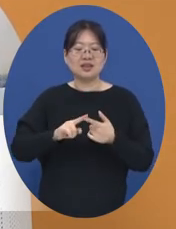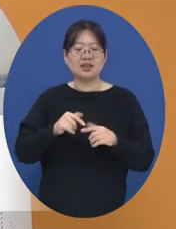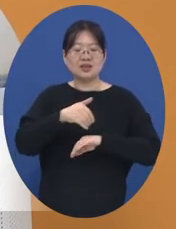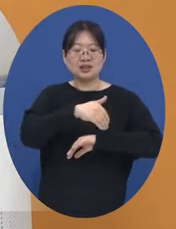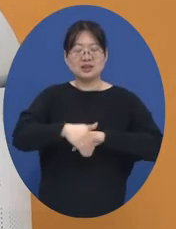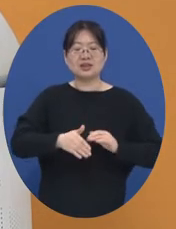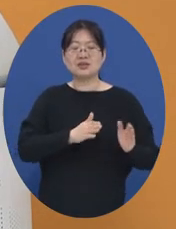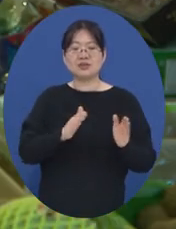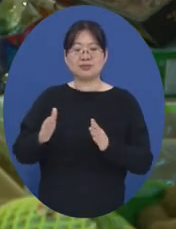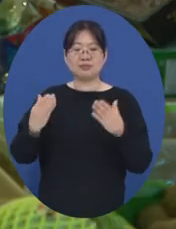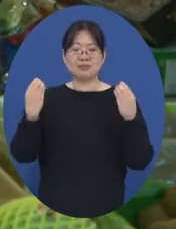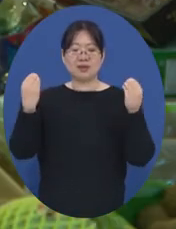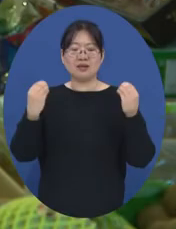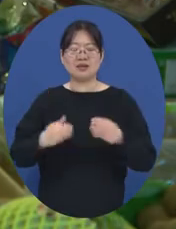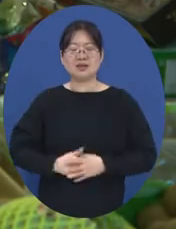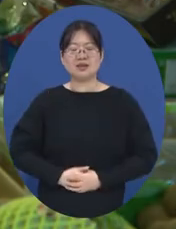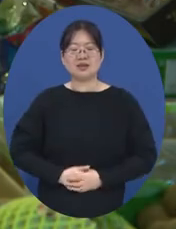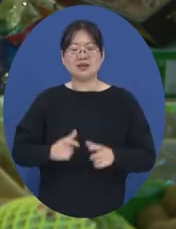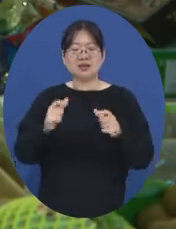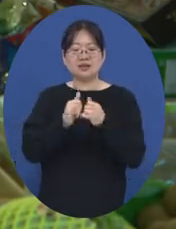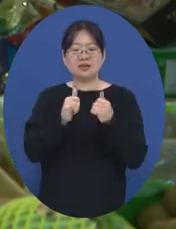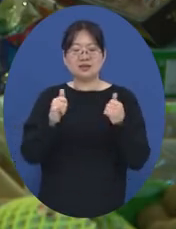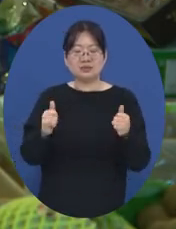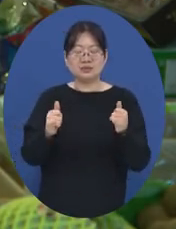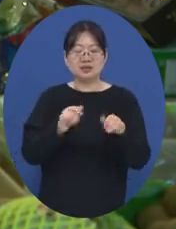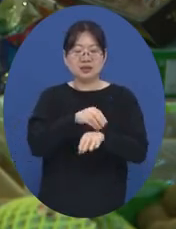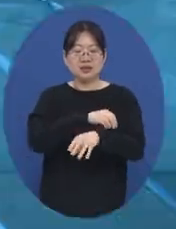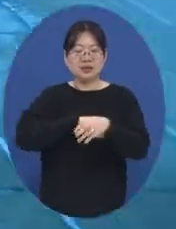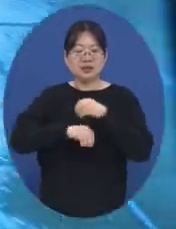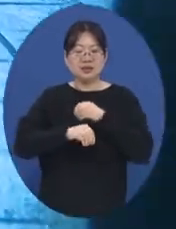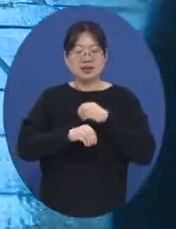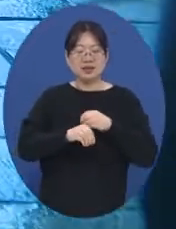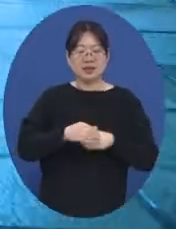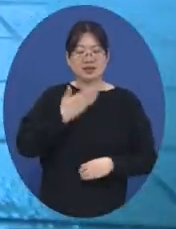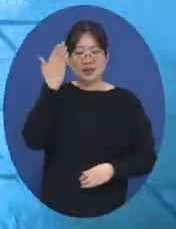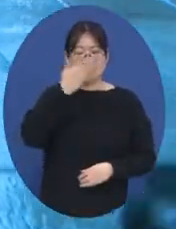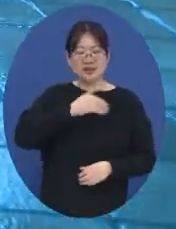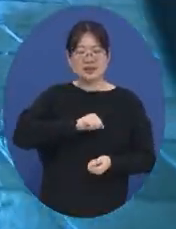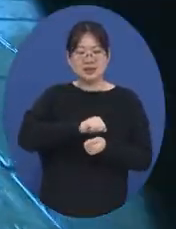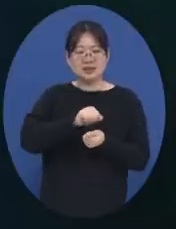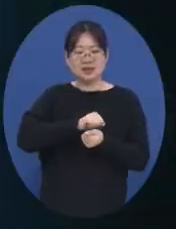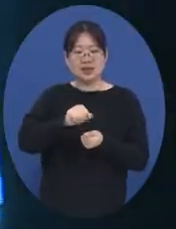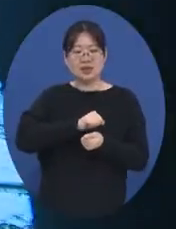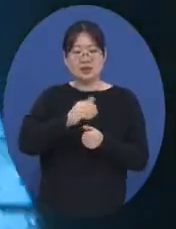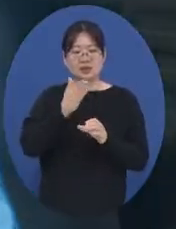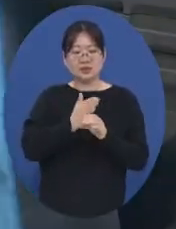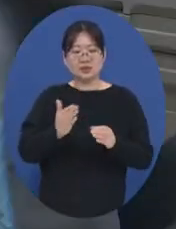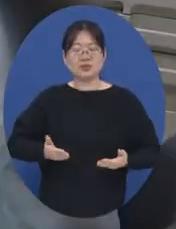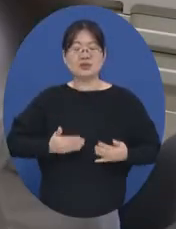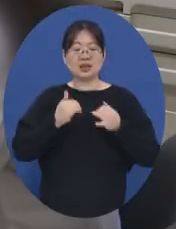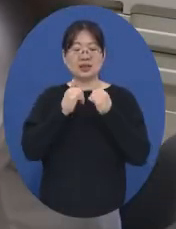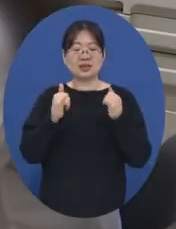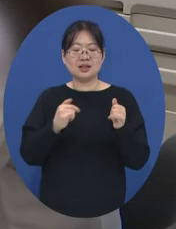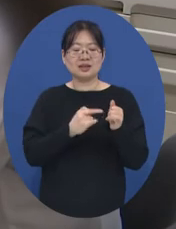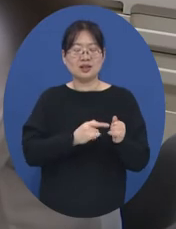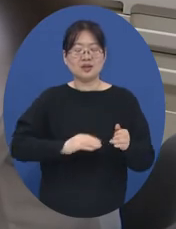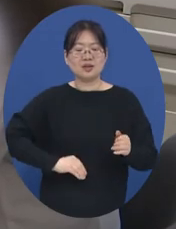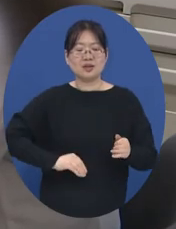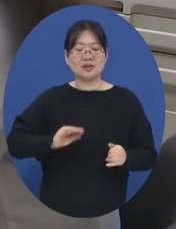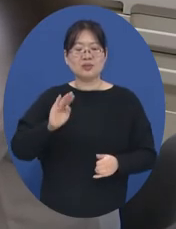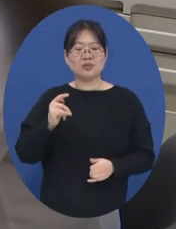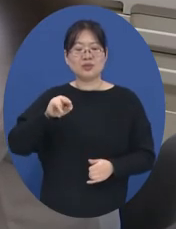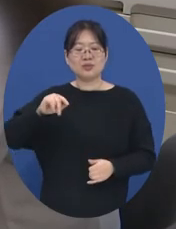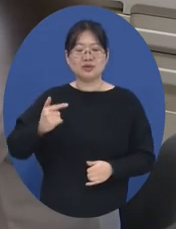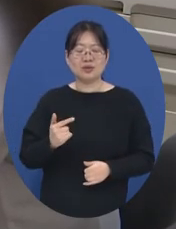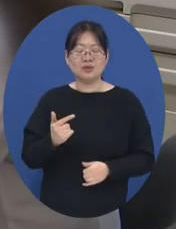것을 기획하게 되었습니다. 지역 주민들이 나서 방역 활동을 하며 확산을 막는 봉사자, 보건소